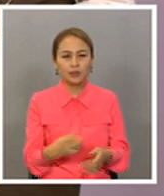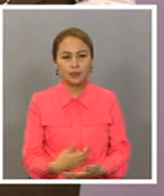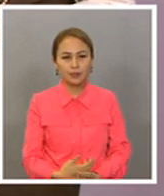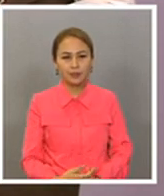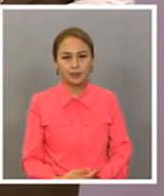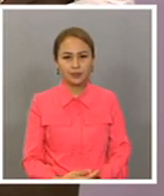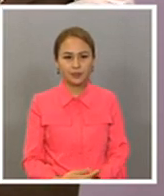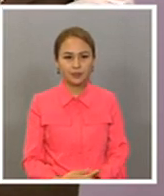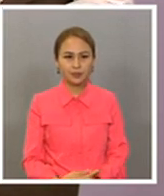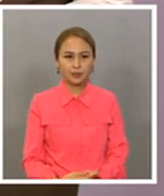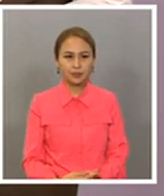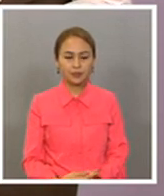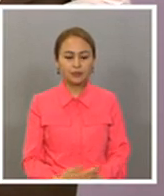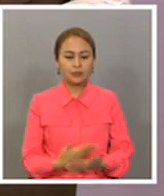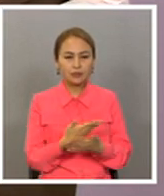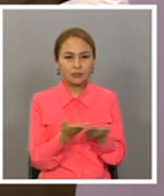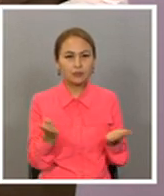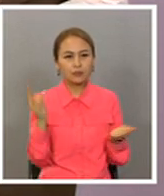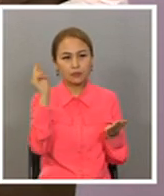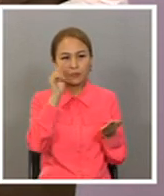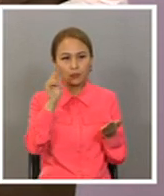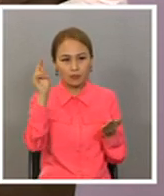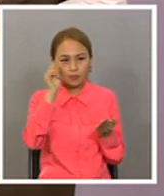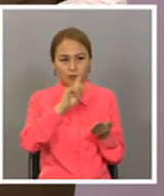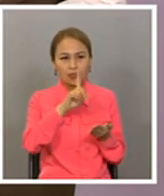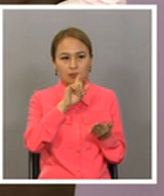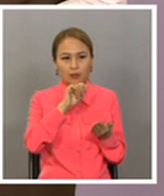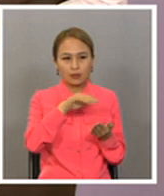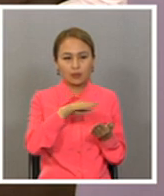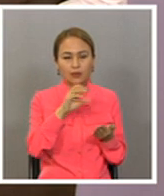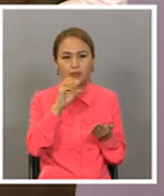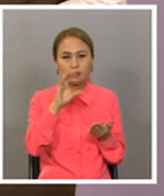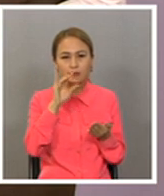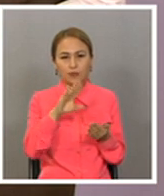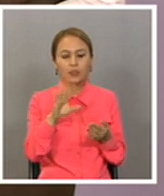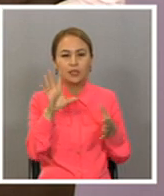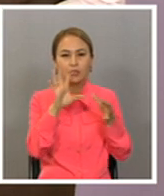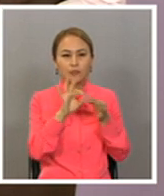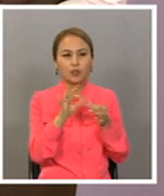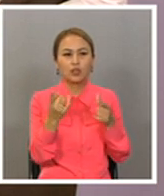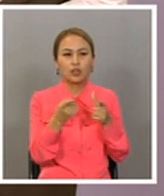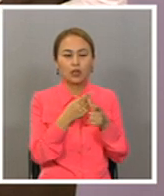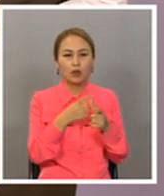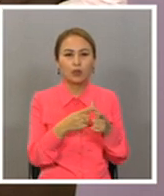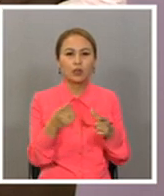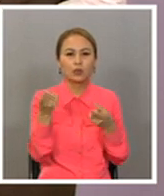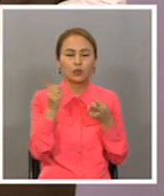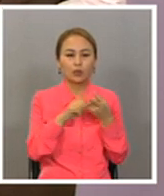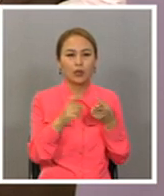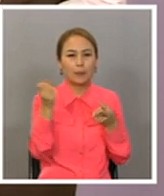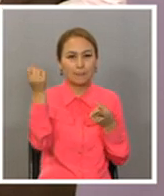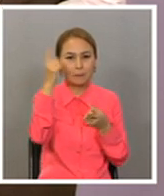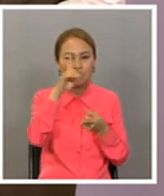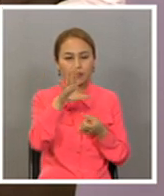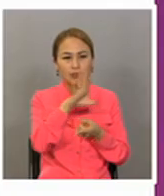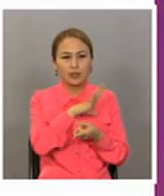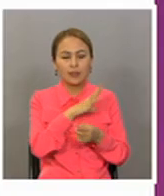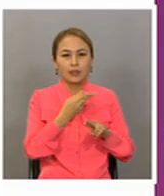дейді. Мына оқушылар зат есімнің септик жалғаулары туралы білдік. Енді